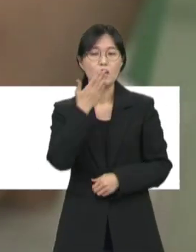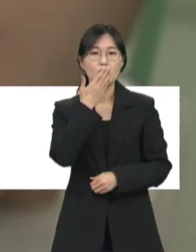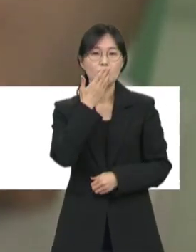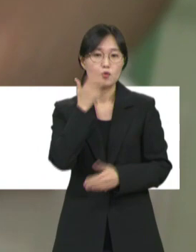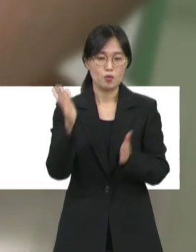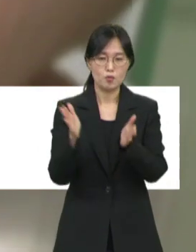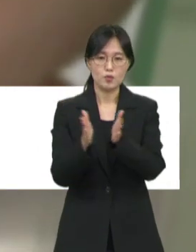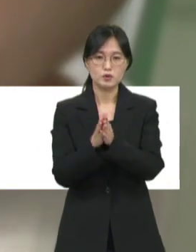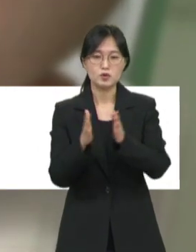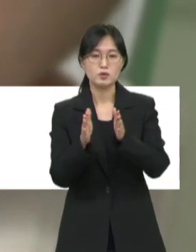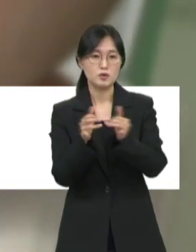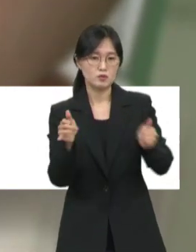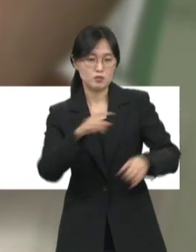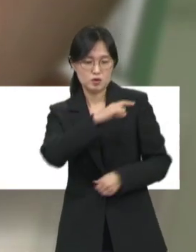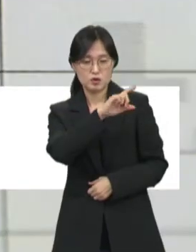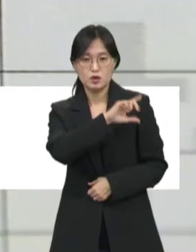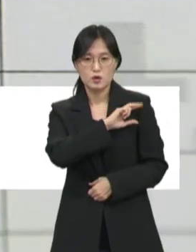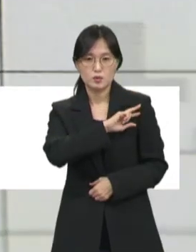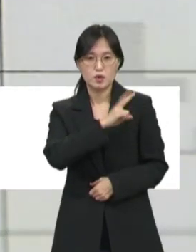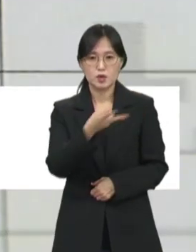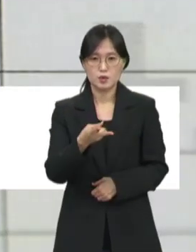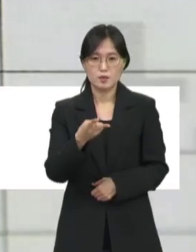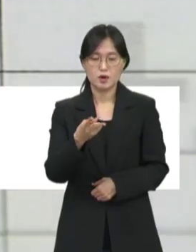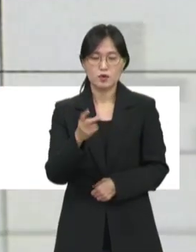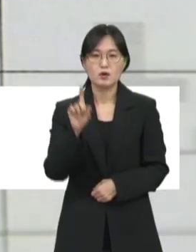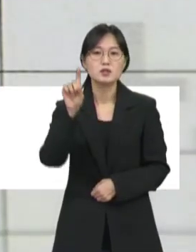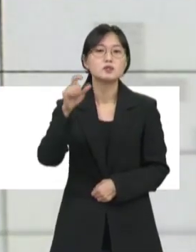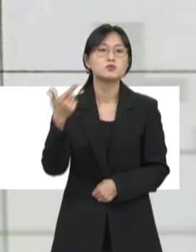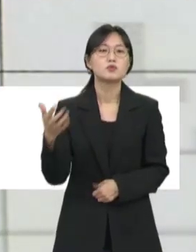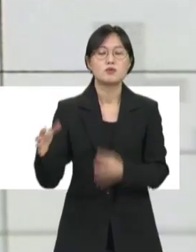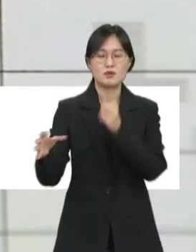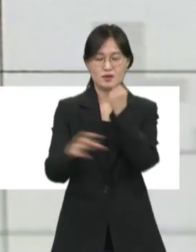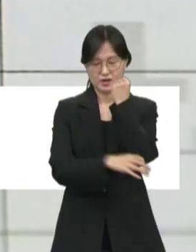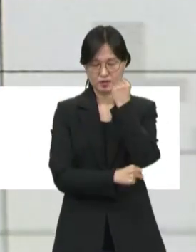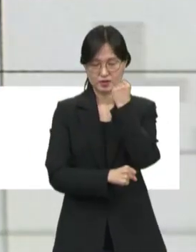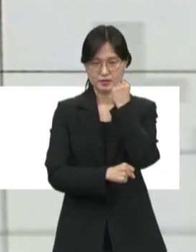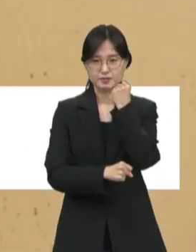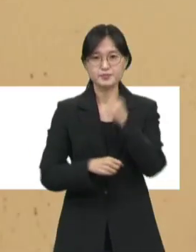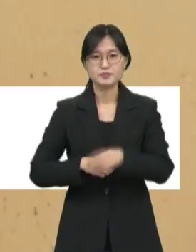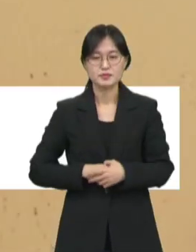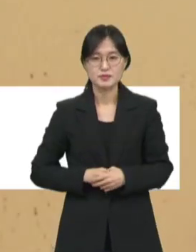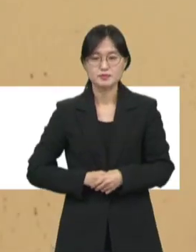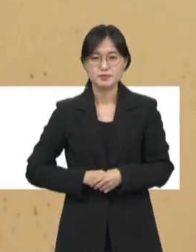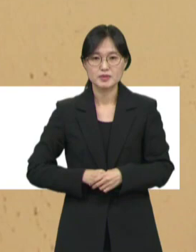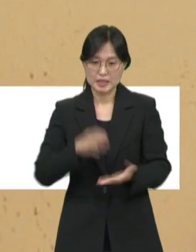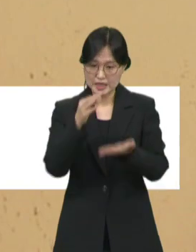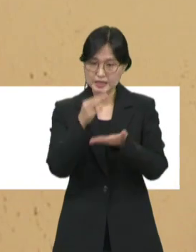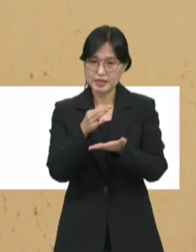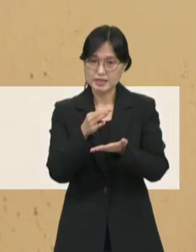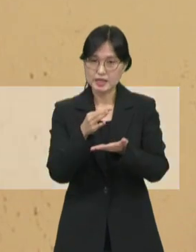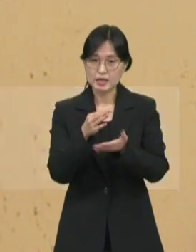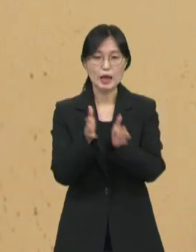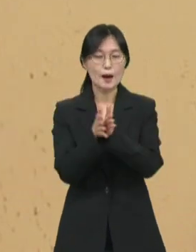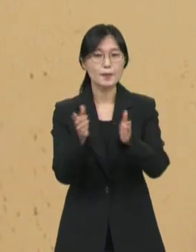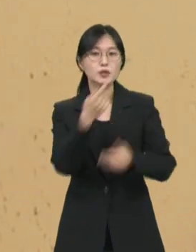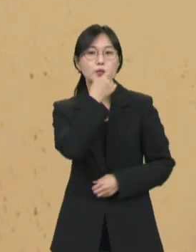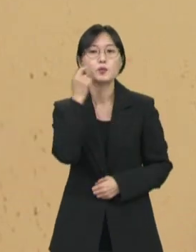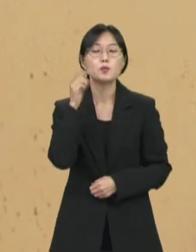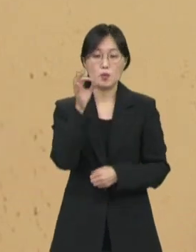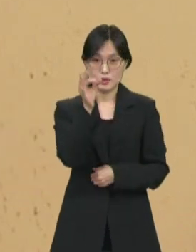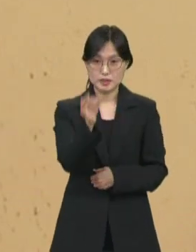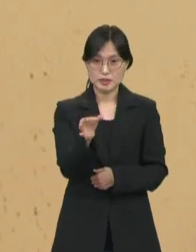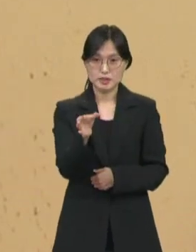상당의 보상금을 받아챙긴 혐의로 기소됐습니다 검찰은의 차명 재산으로 의심되는 아파트 보증금과